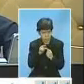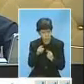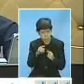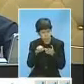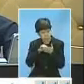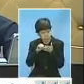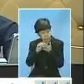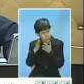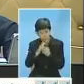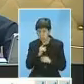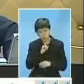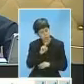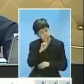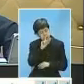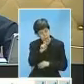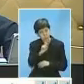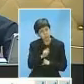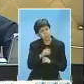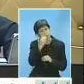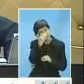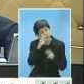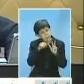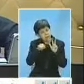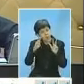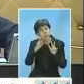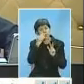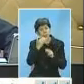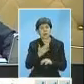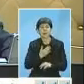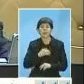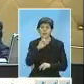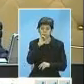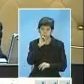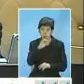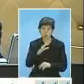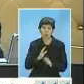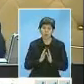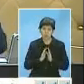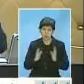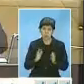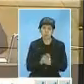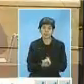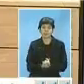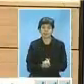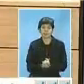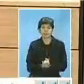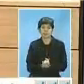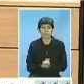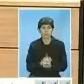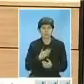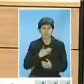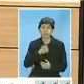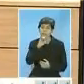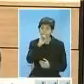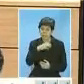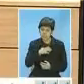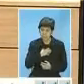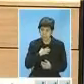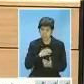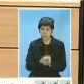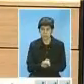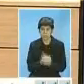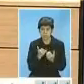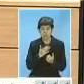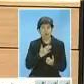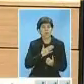ปลจิตไว้ท่านต้องถามว่ามันเพราะอะไร ผมจะบอกตรงนี้ครับท่านครับขอบพระคุณท่านประธานครับผมกำลังจะบอกให้เห็นว่า